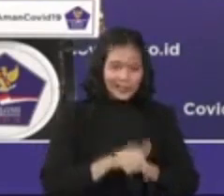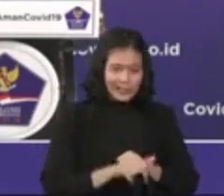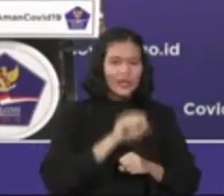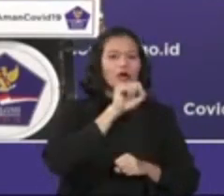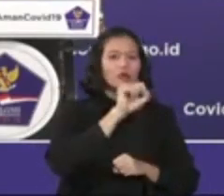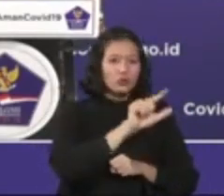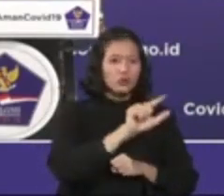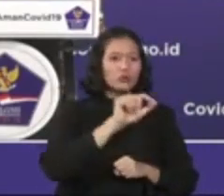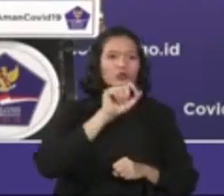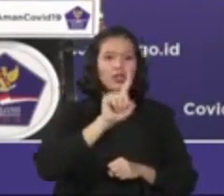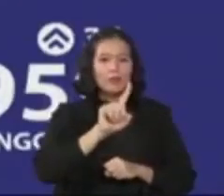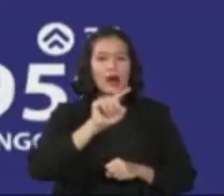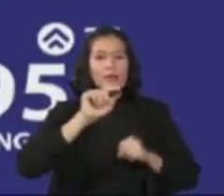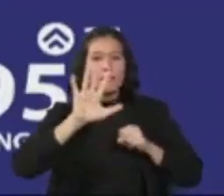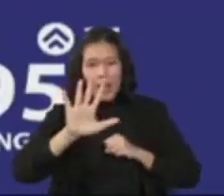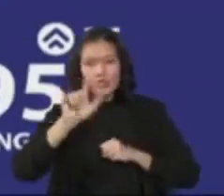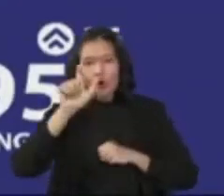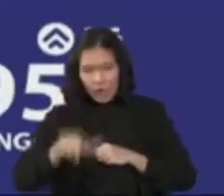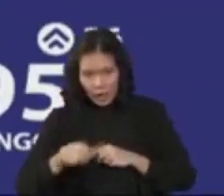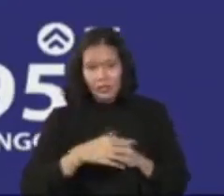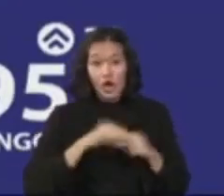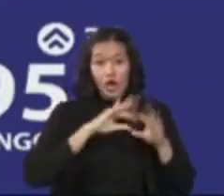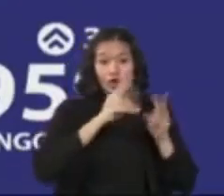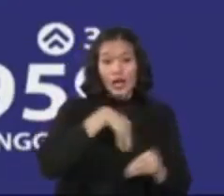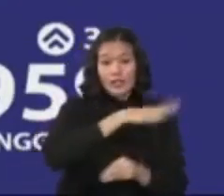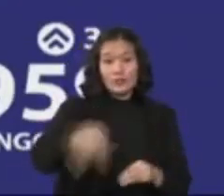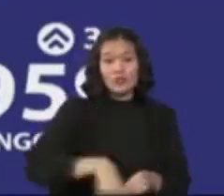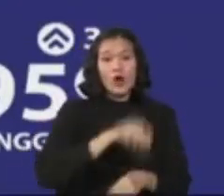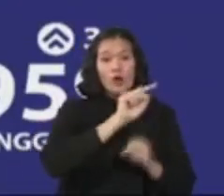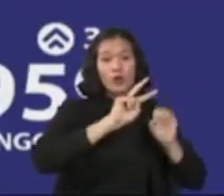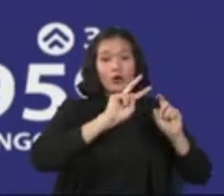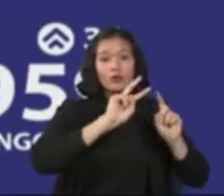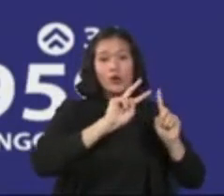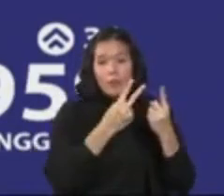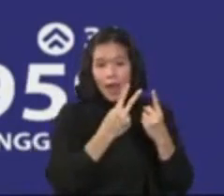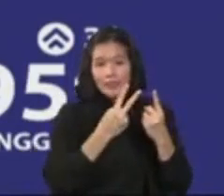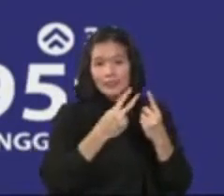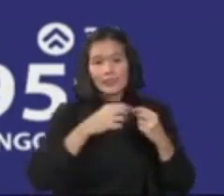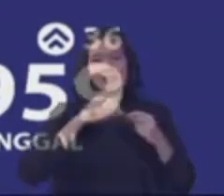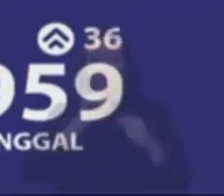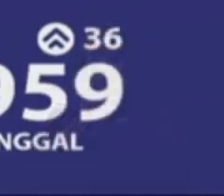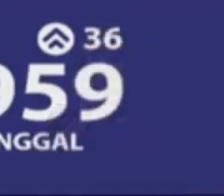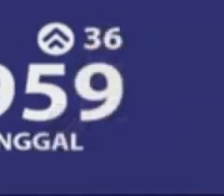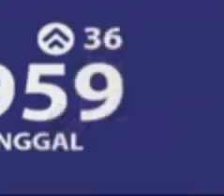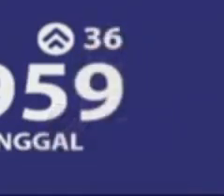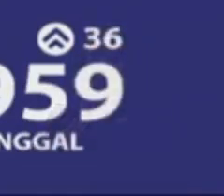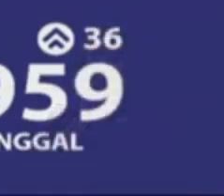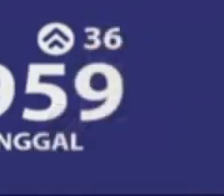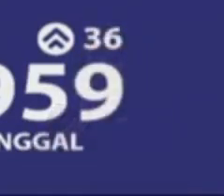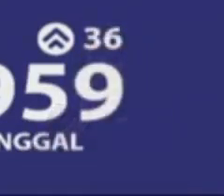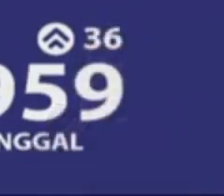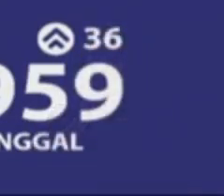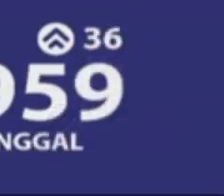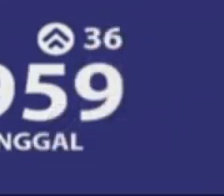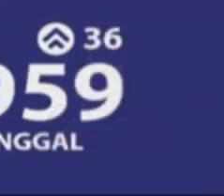dapatkan 715 orang sehingga totalnya adalah 12.129 orang. Meninggal 36 orang